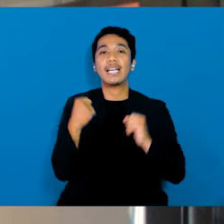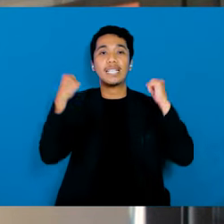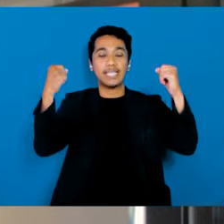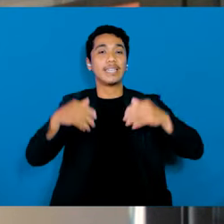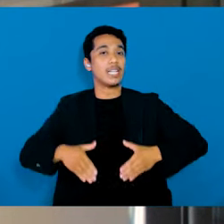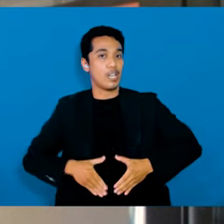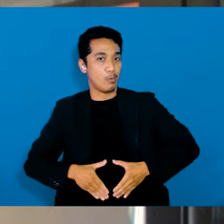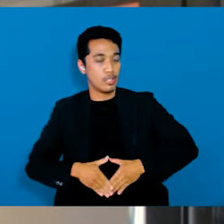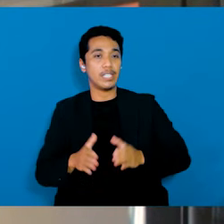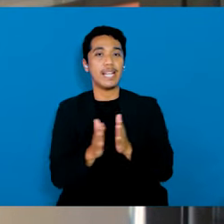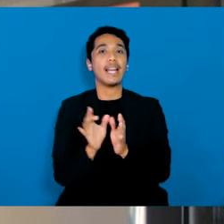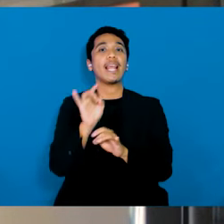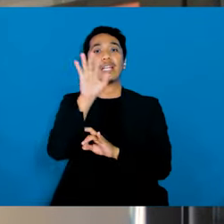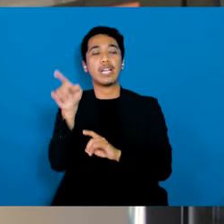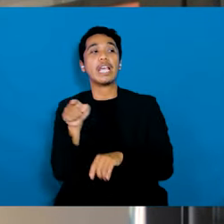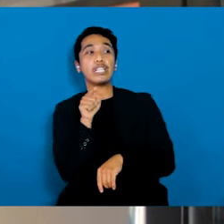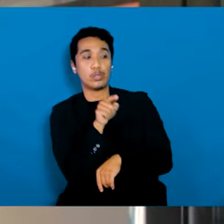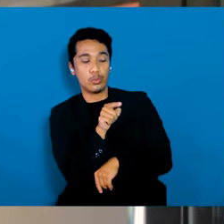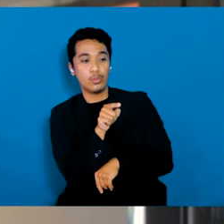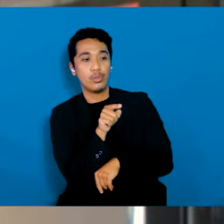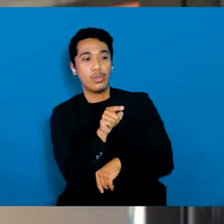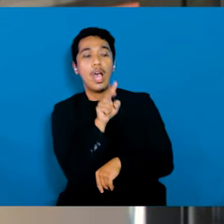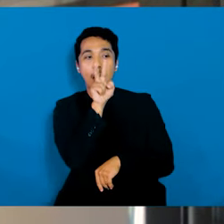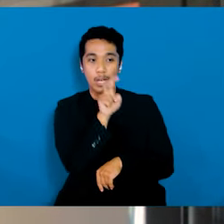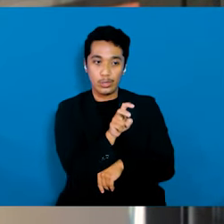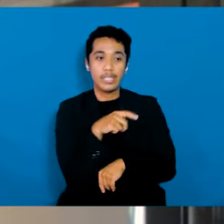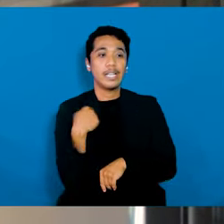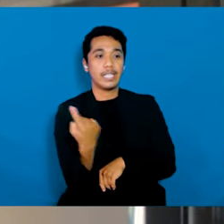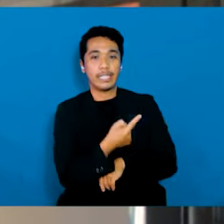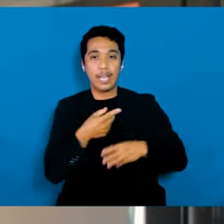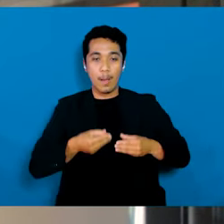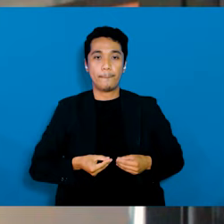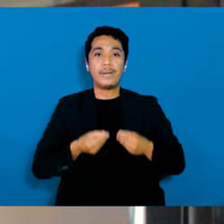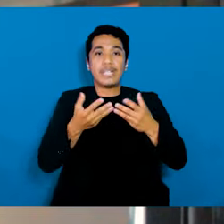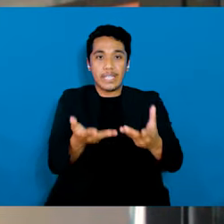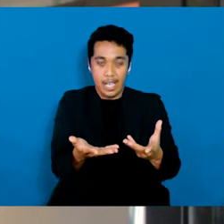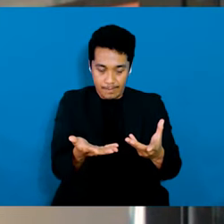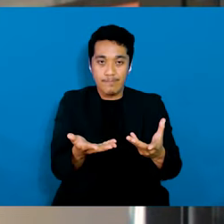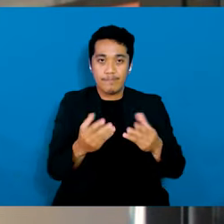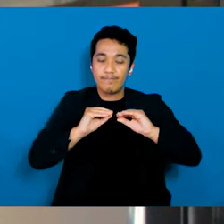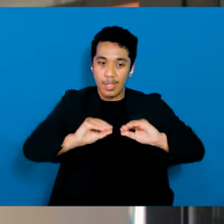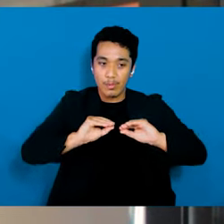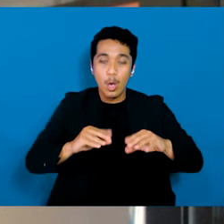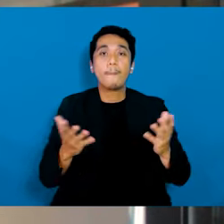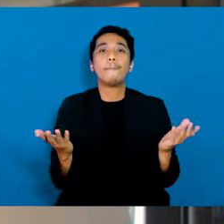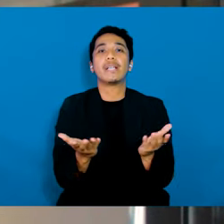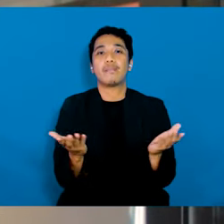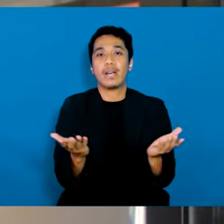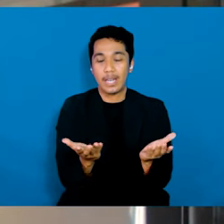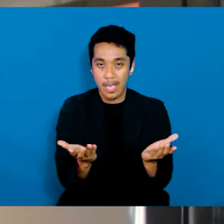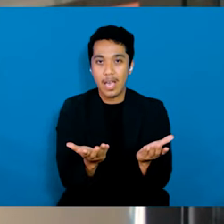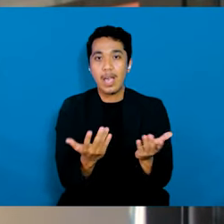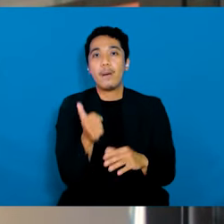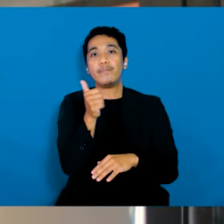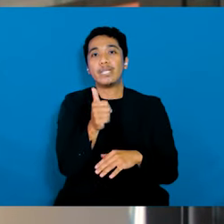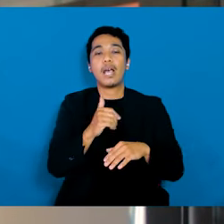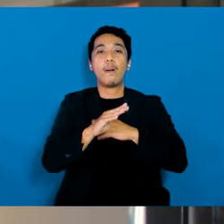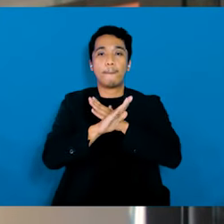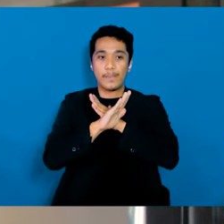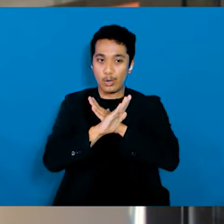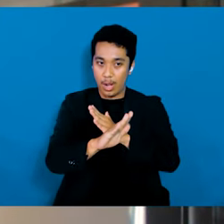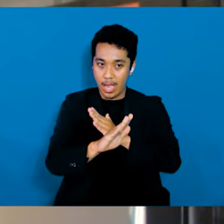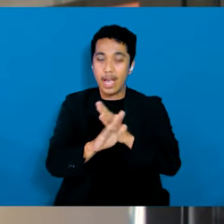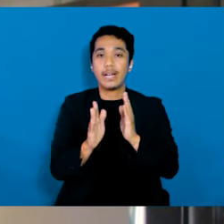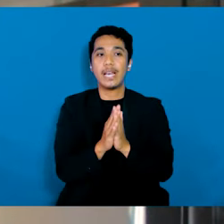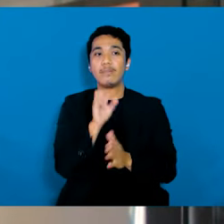kesehatan reproduksi dan sebagainya. Nah, ini mesti memang harus kita berikan kepada mereka, bagaimana dia bisa